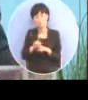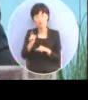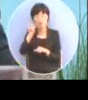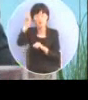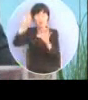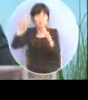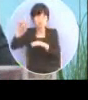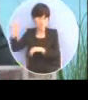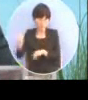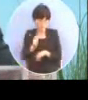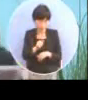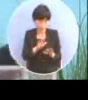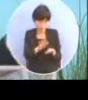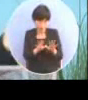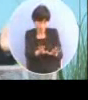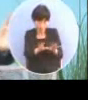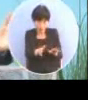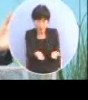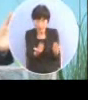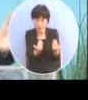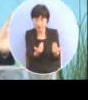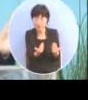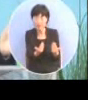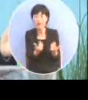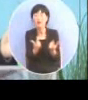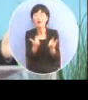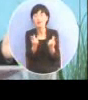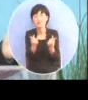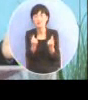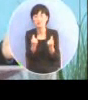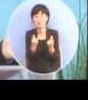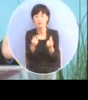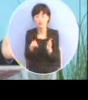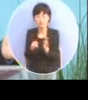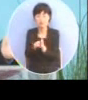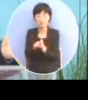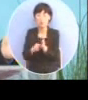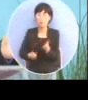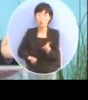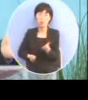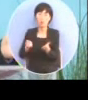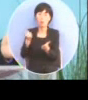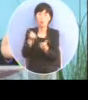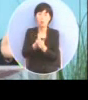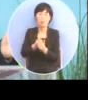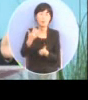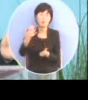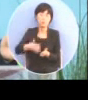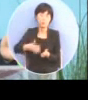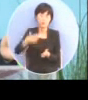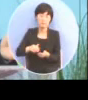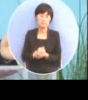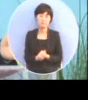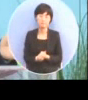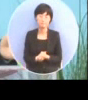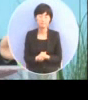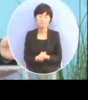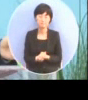Trời sai thiên sứ đến đánh thức Phi-rơ. Đến mức như vậy, Phi-rơ mạnh mẽ như vậy đó các bạn.